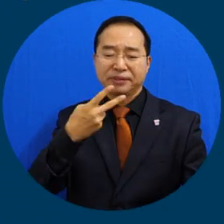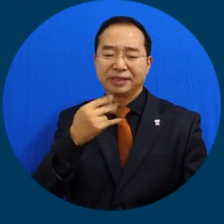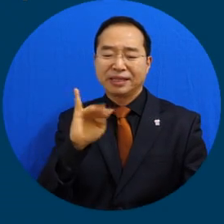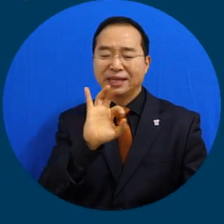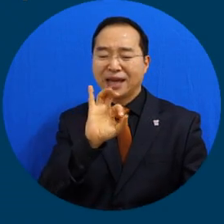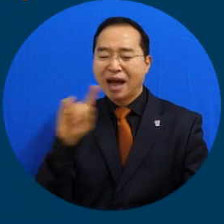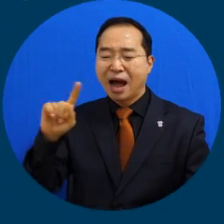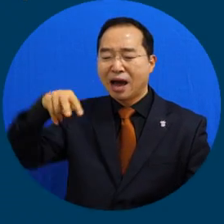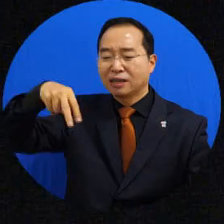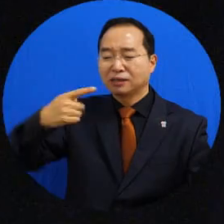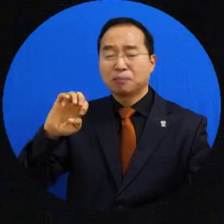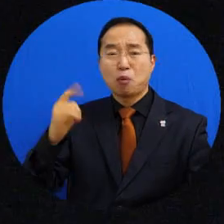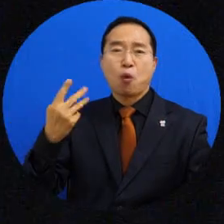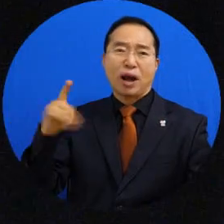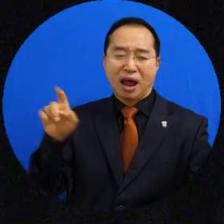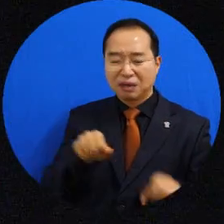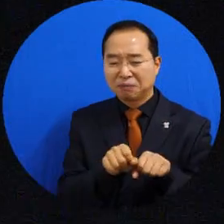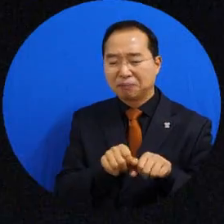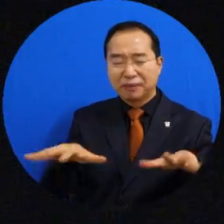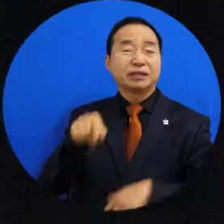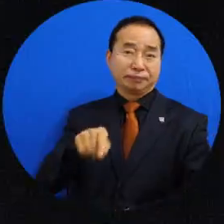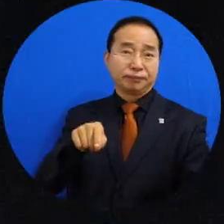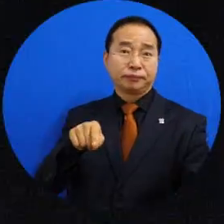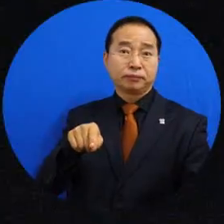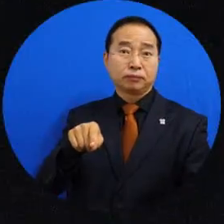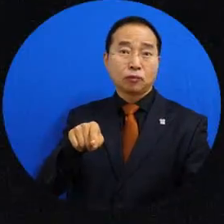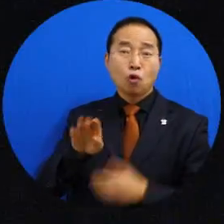디아스포라라고 일컬었는데 그 이후